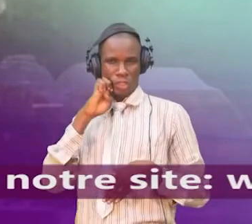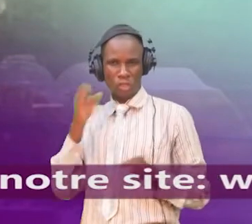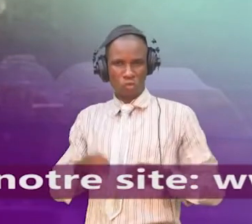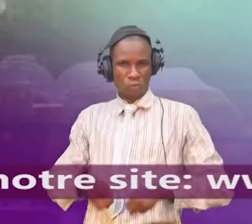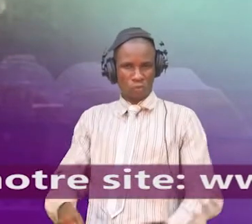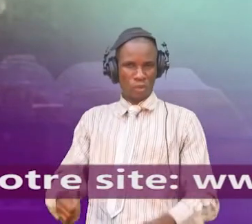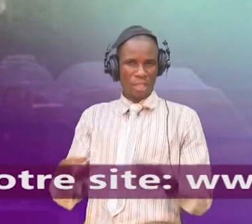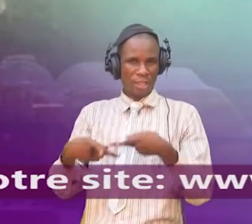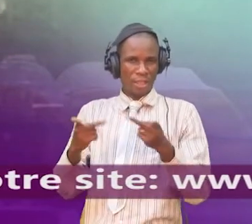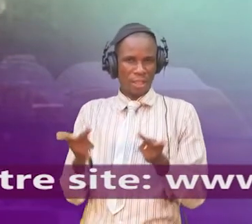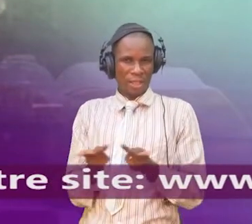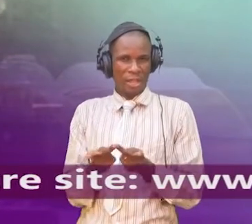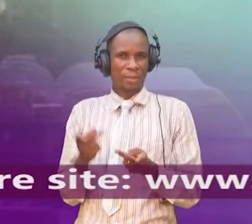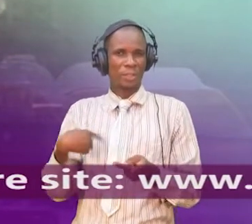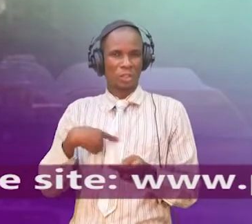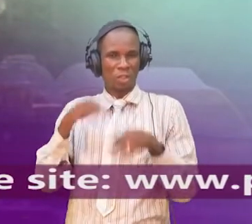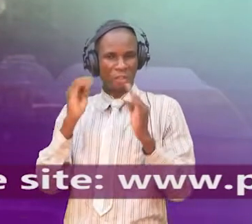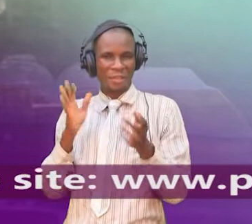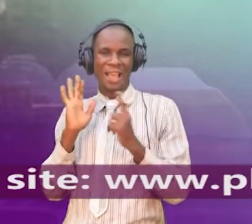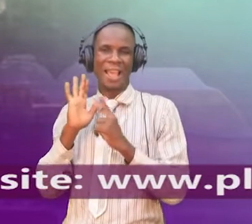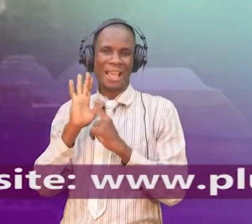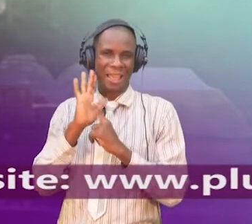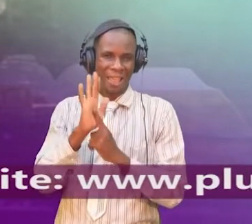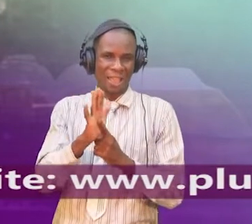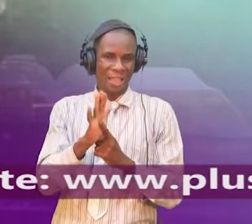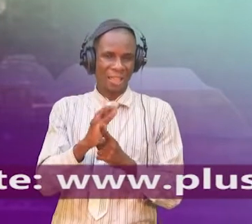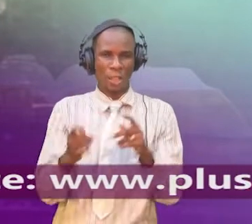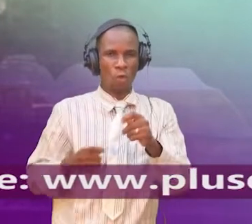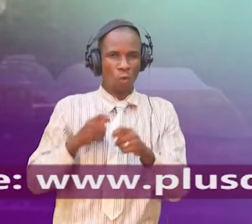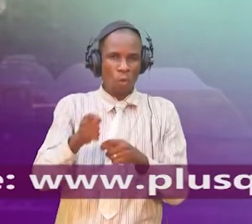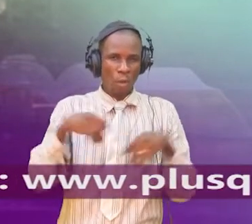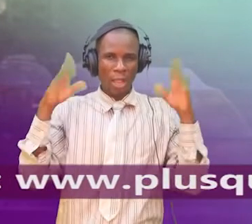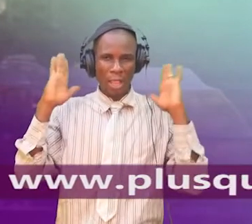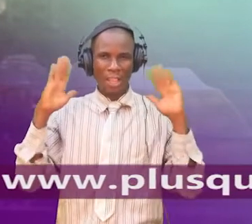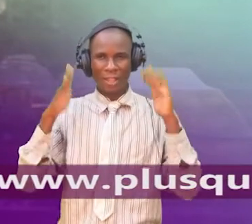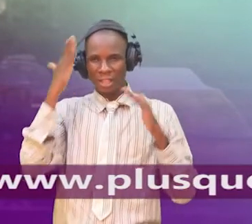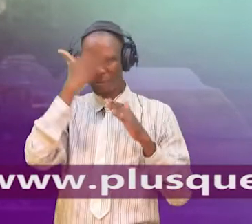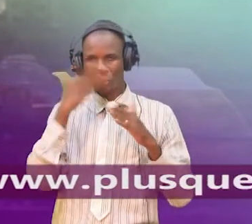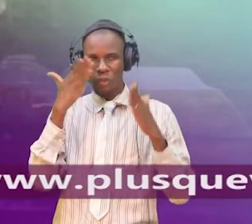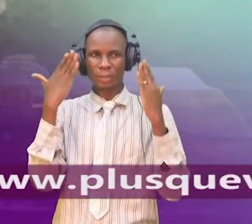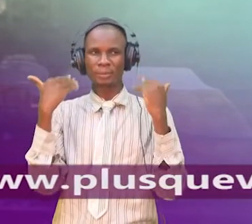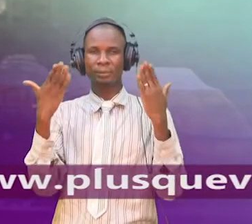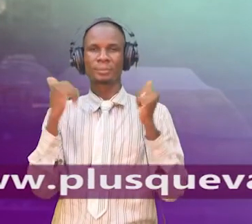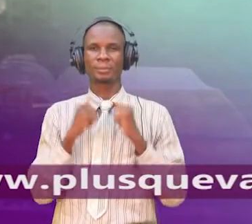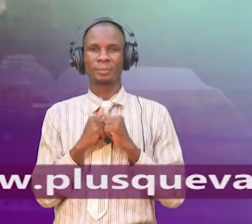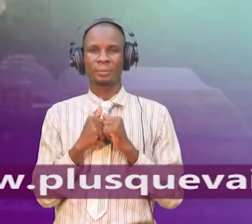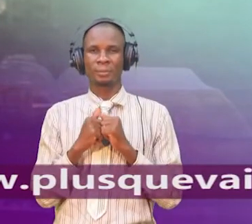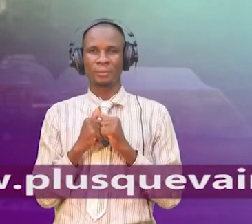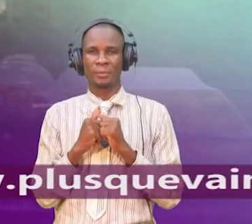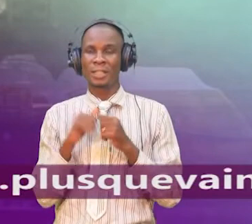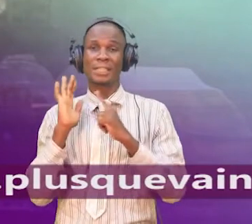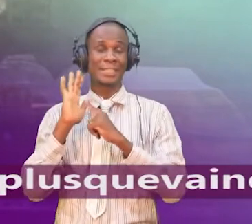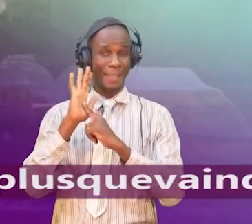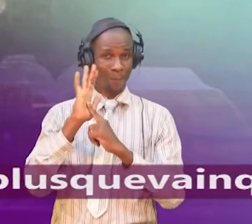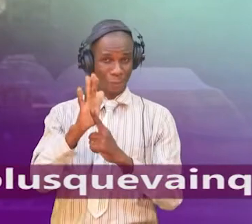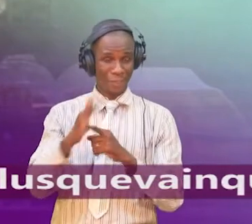mo Yohane Mobatisi tangu amonaki Yesu Kristo koya alobaki tala mwana na mpate na Nzambe. Wazali kolongola